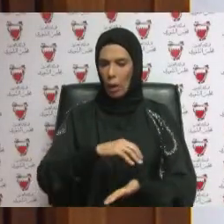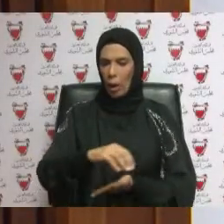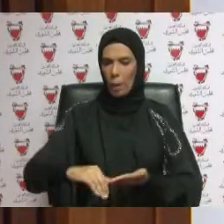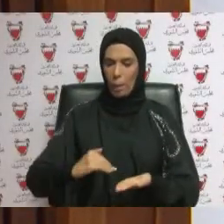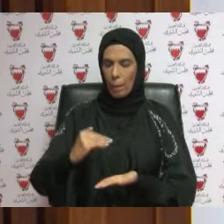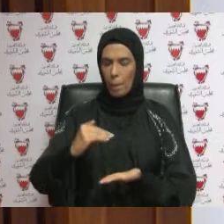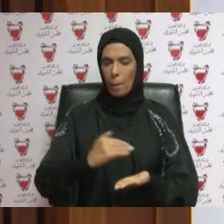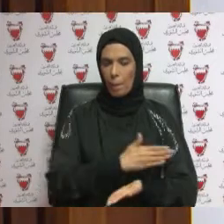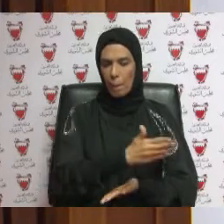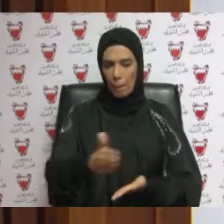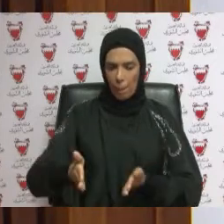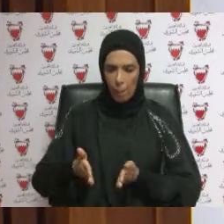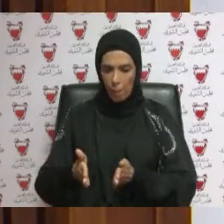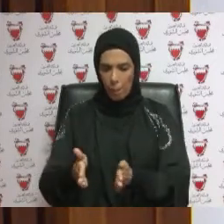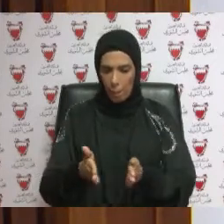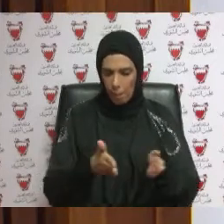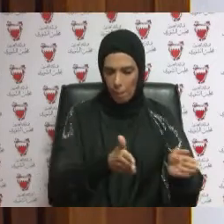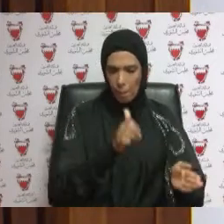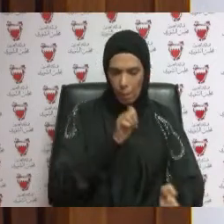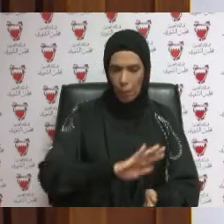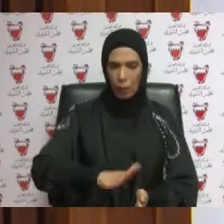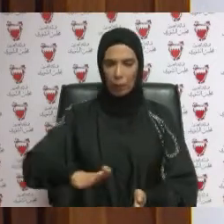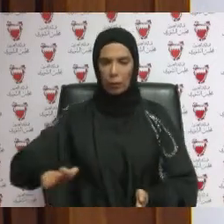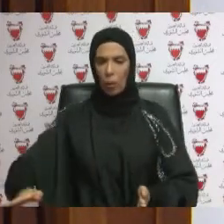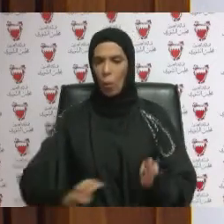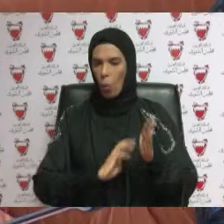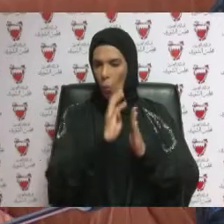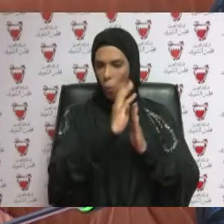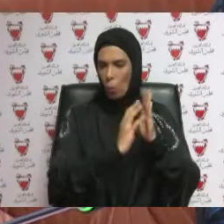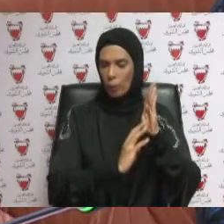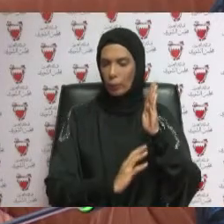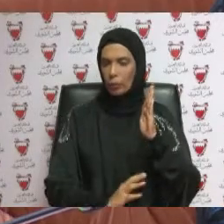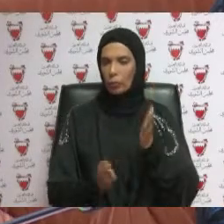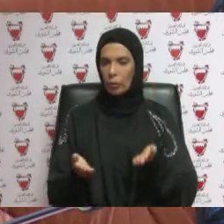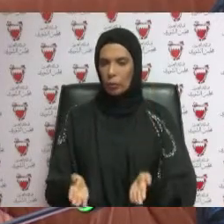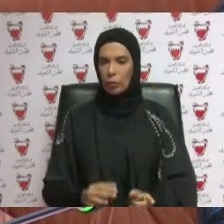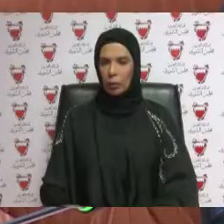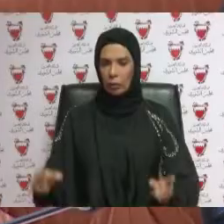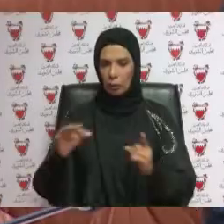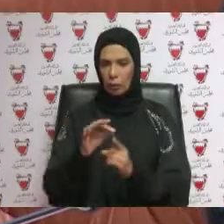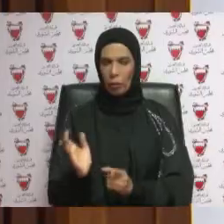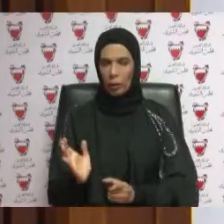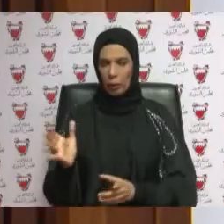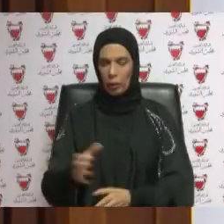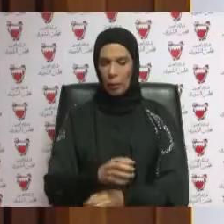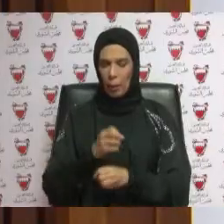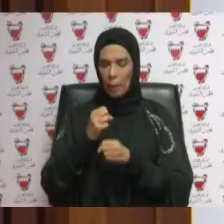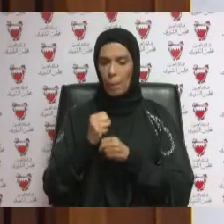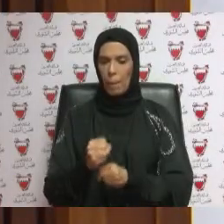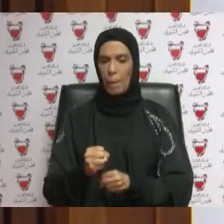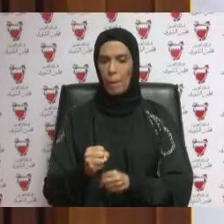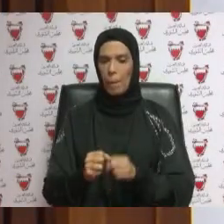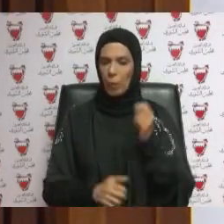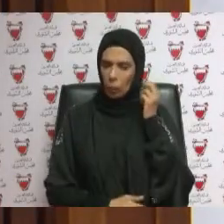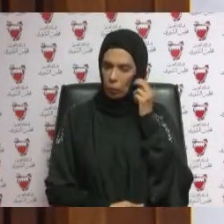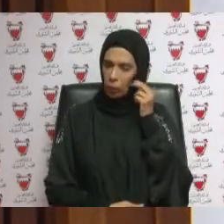الخدمات العامة والممرات المائية والمناطق الأثرية إن وجدت بهدف تأمينها والمحافظة عليها، وفي